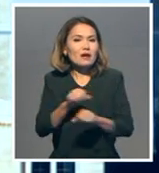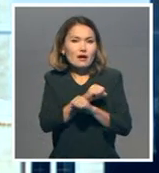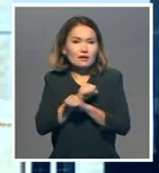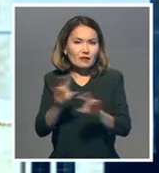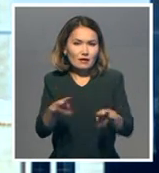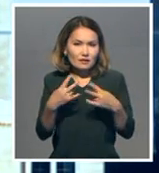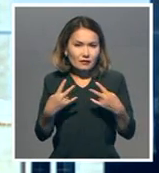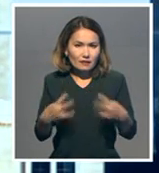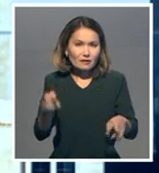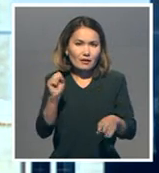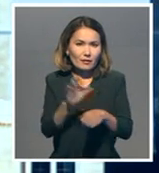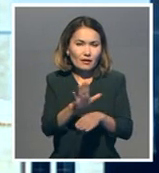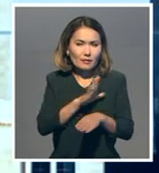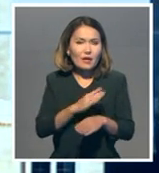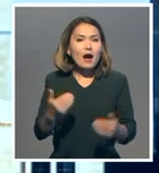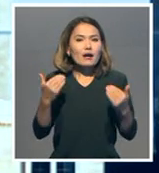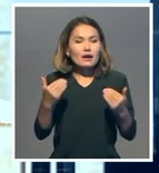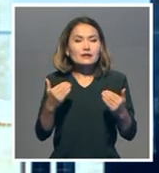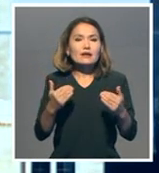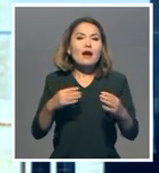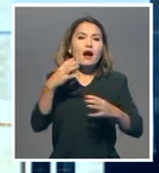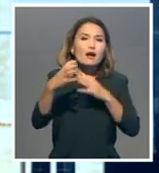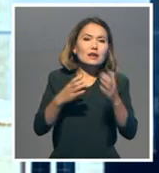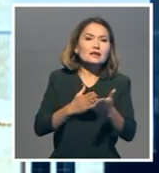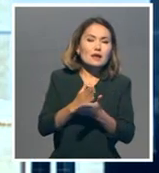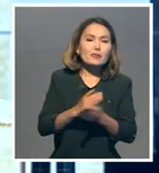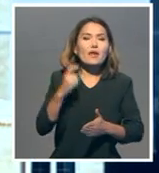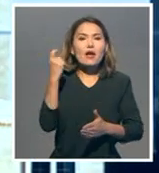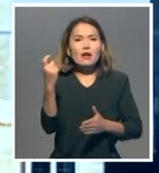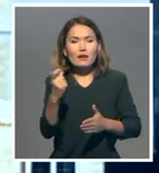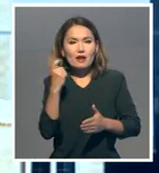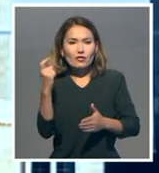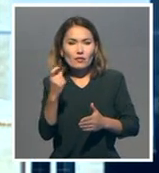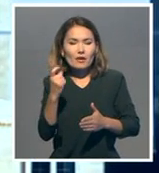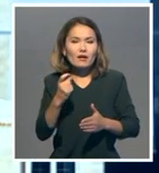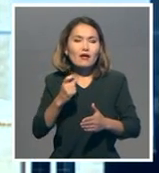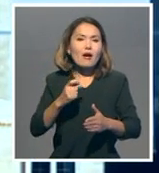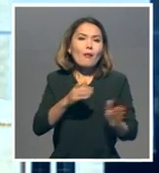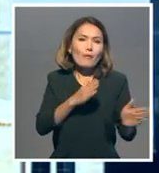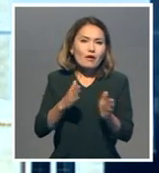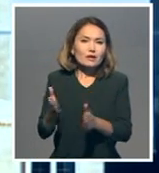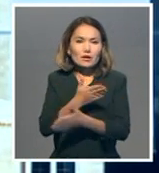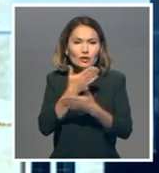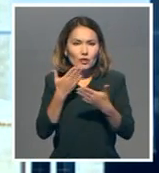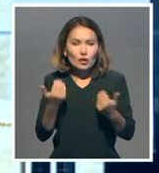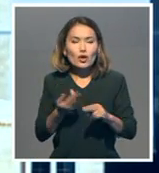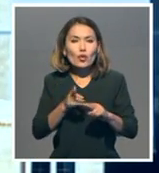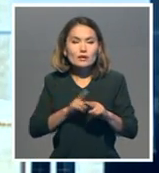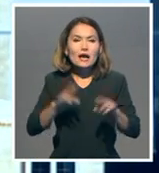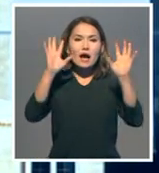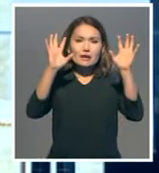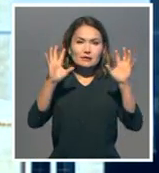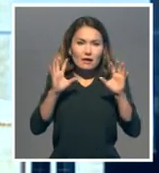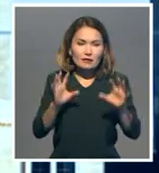ескертті. Өйткені халықаралық, саяси, әрі экономикалық жағдай тұрақсыз. Әрі заң шығарушы органның қоржынында жатқан